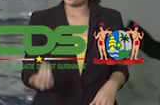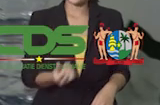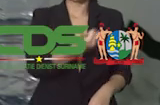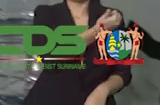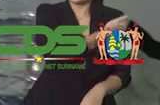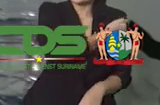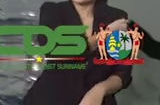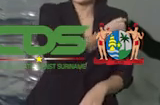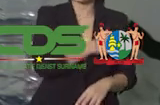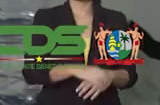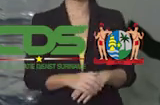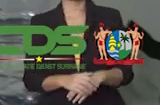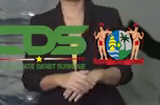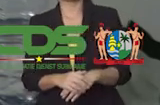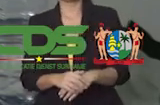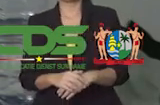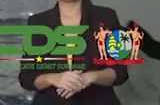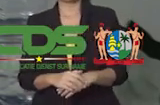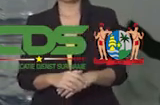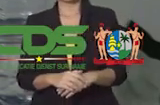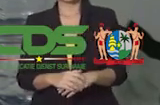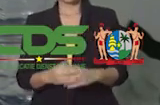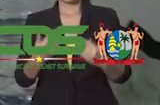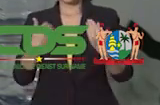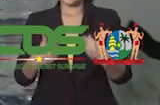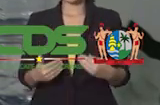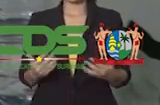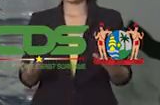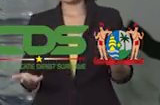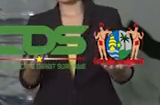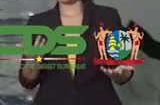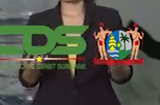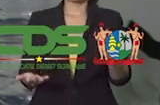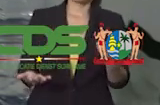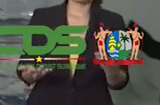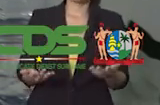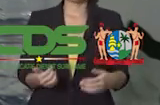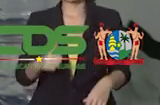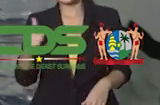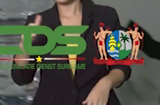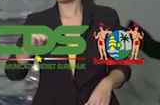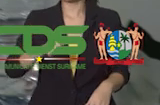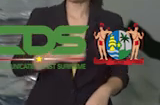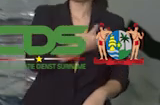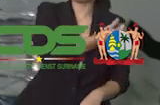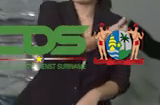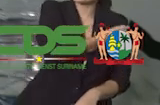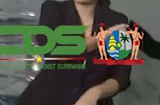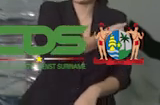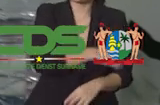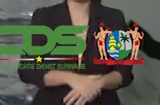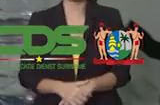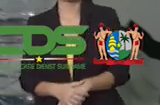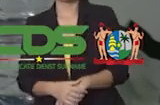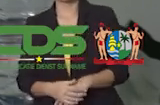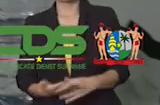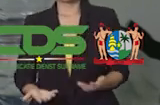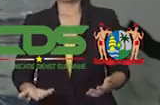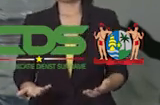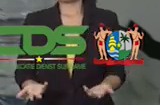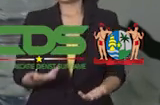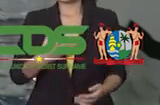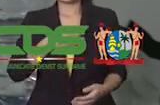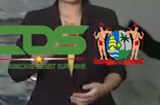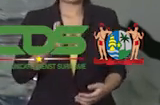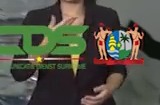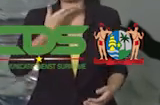vaccineren. Twijfelaars, mensen die echt serieuze twijfel hebben of meer eenvoudige vragen die eenvoudig te beantwoorden zijn.